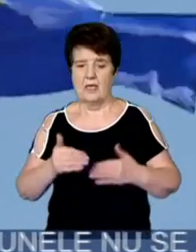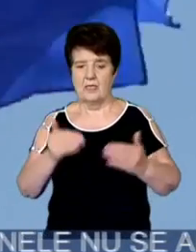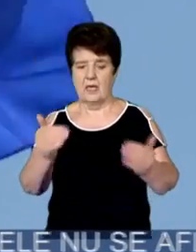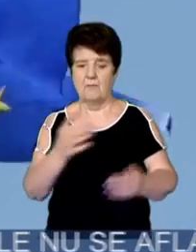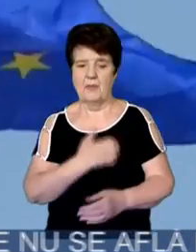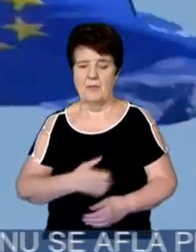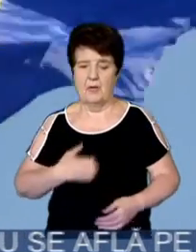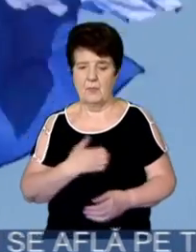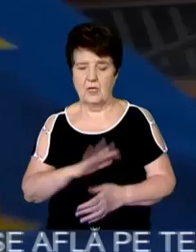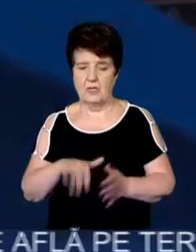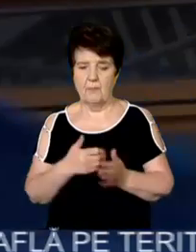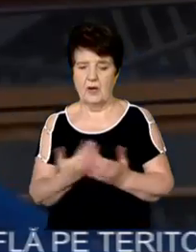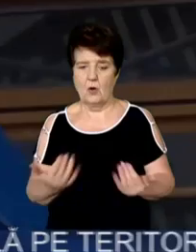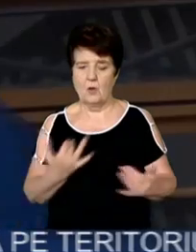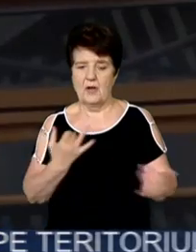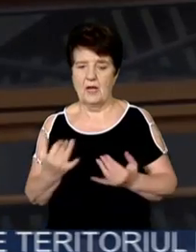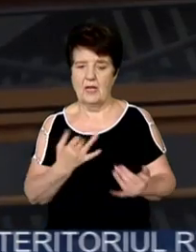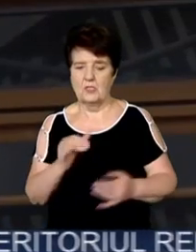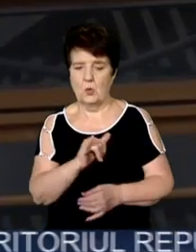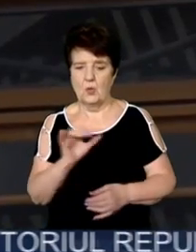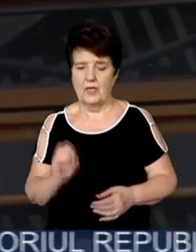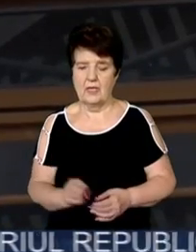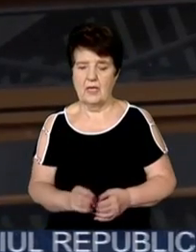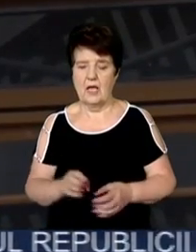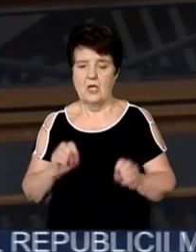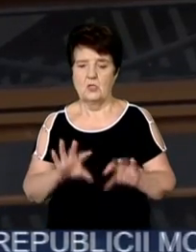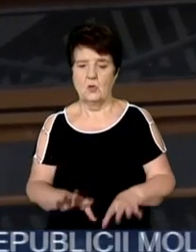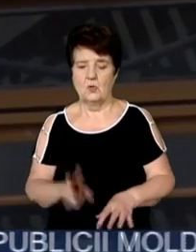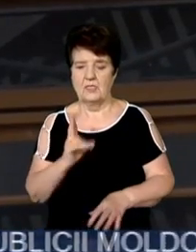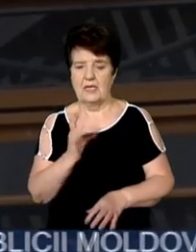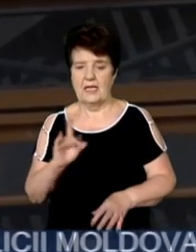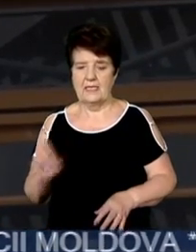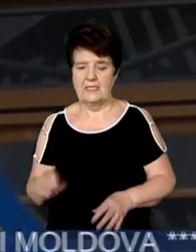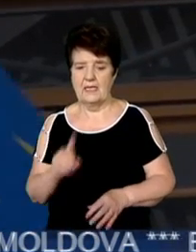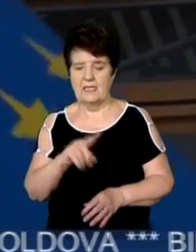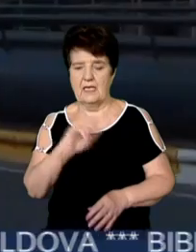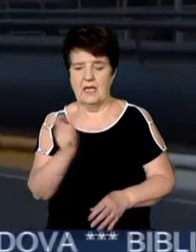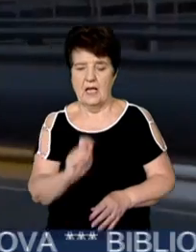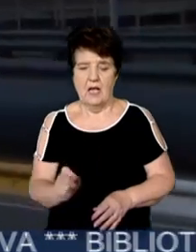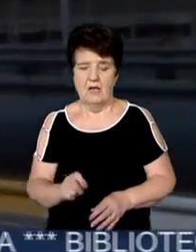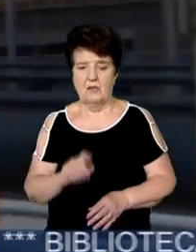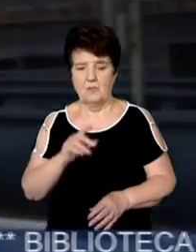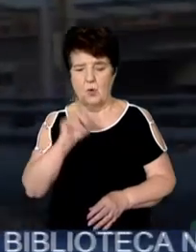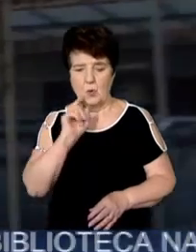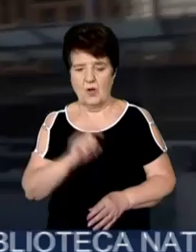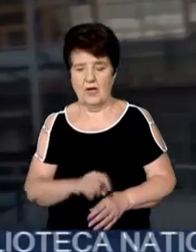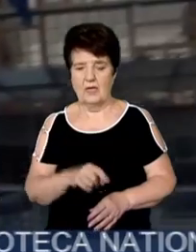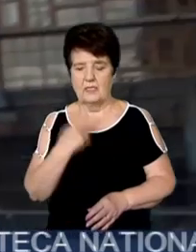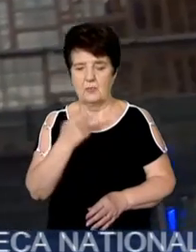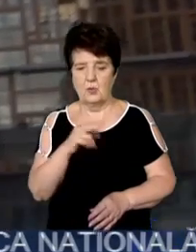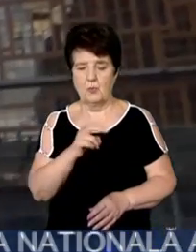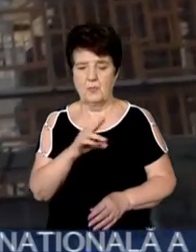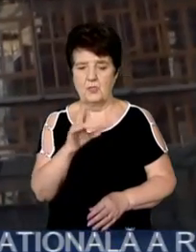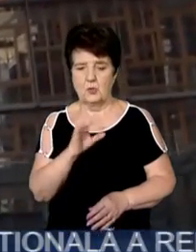mai importante. Până acum, relația cu Uniunea Europeană a dat soluții la criza provocată de invazia rusă în Ucraina, susține ministrul